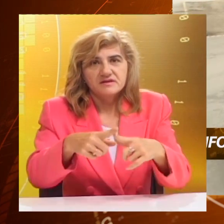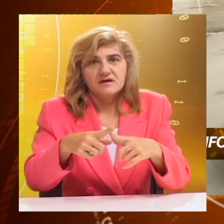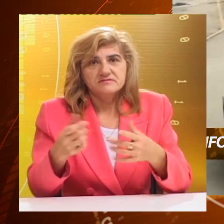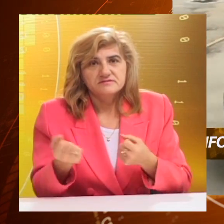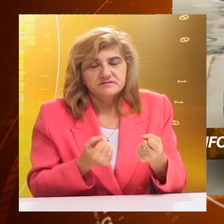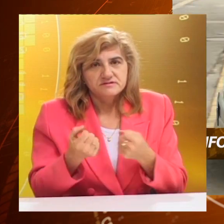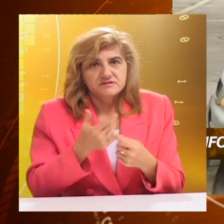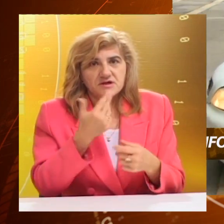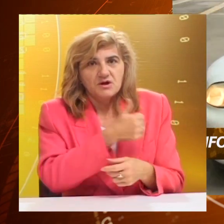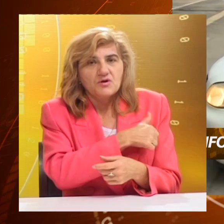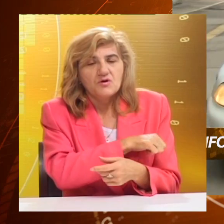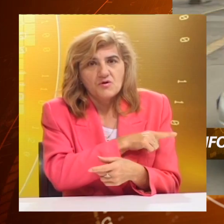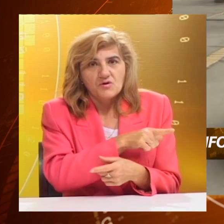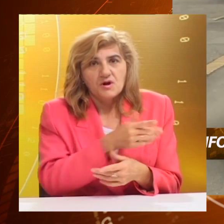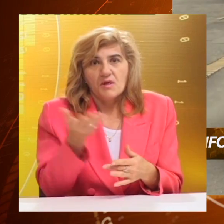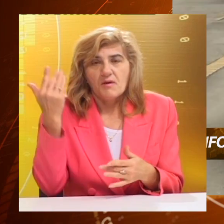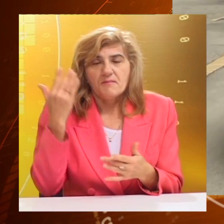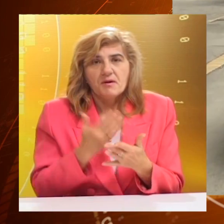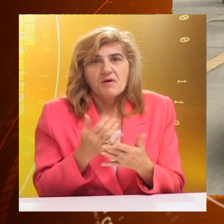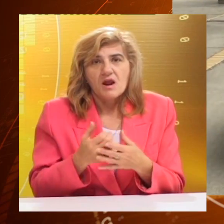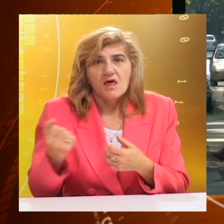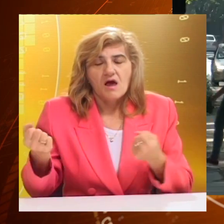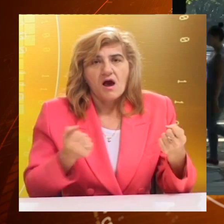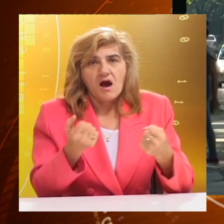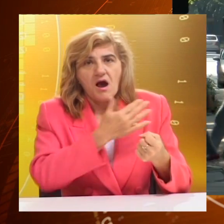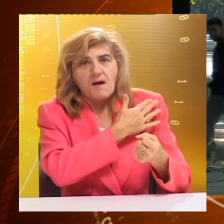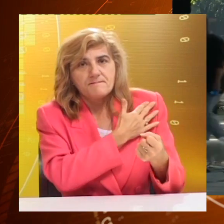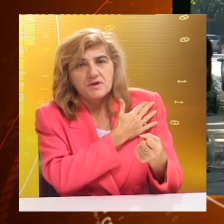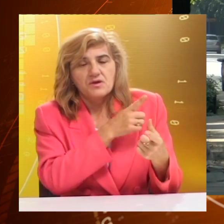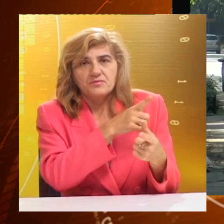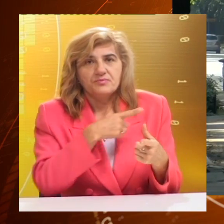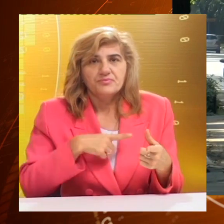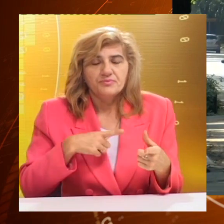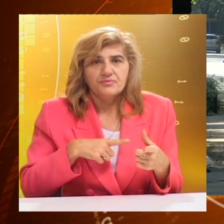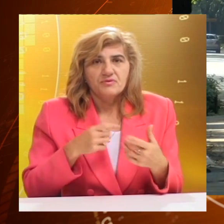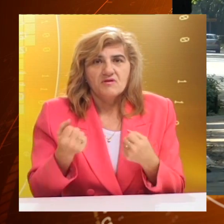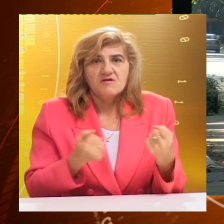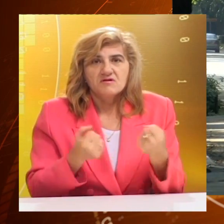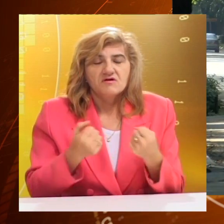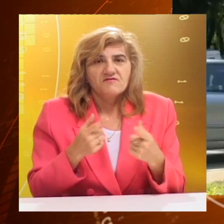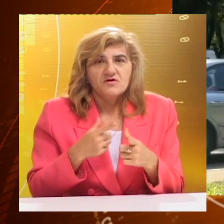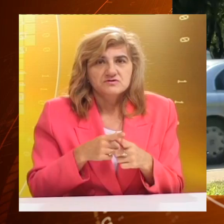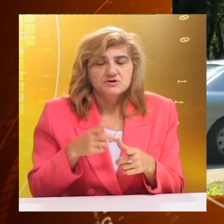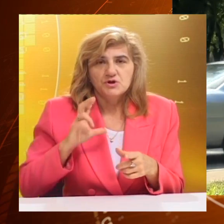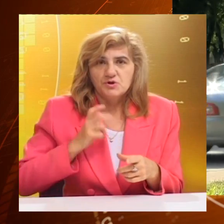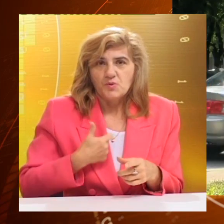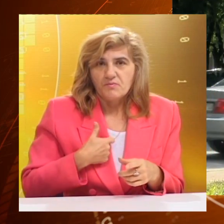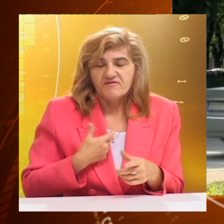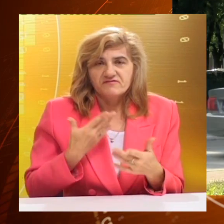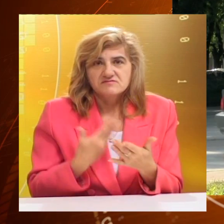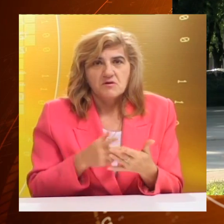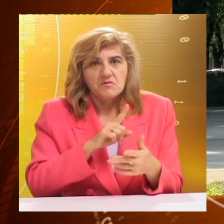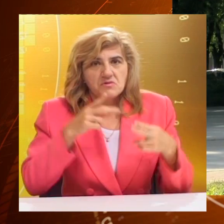Taksistkinja Ana Gabrić ovim poslom se bavi godinama, a pre taksiranja vozila je kamion. Za taksiranje se odlučila zbog ljubavi prema vozilima i